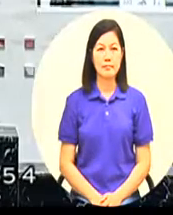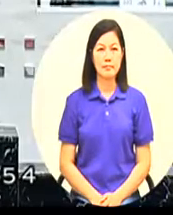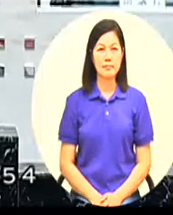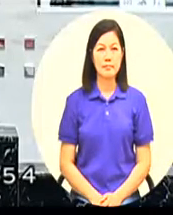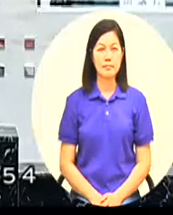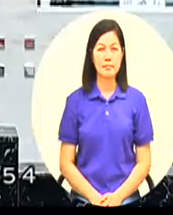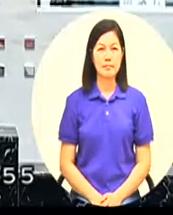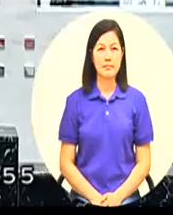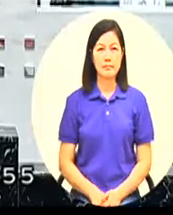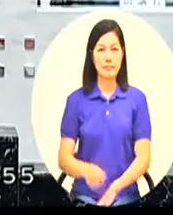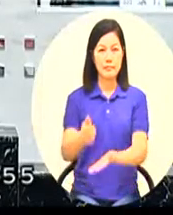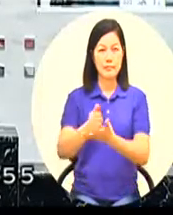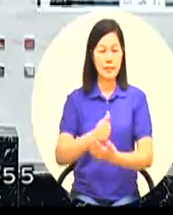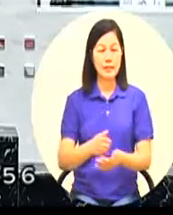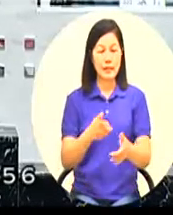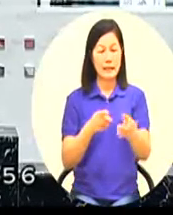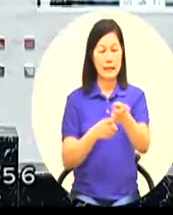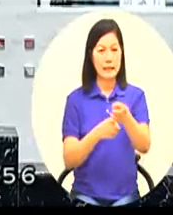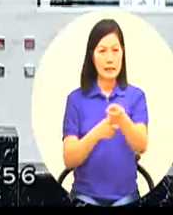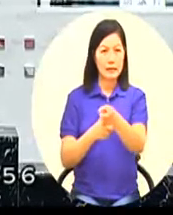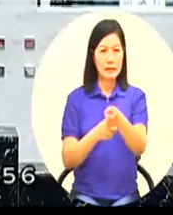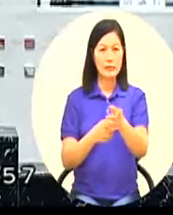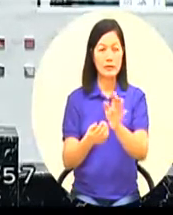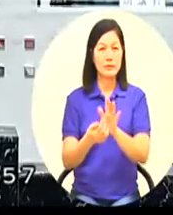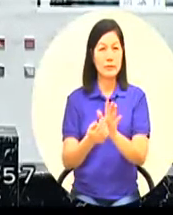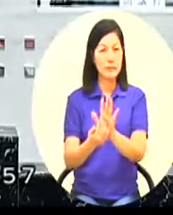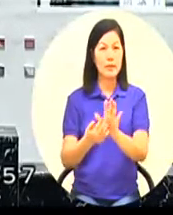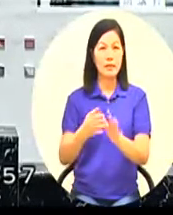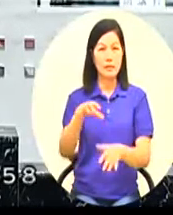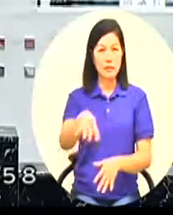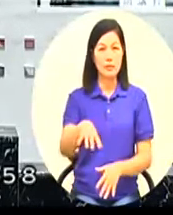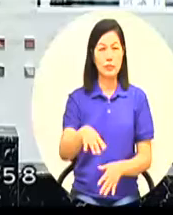啊，请消防局陈局长洪龙做业务报告。